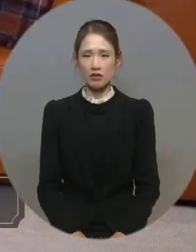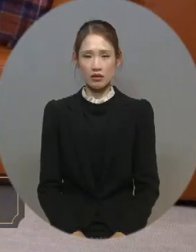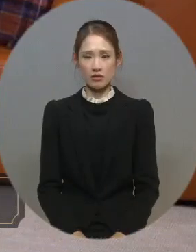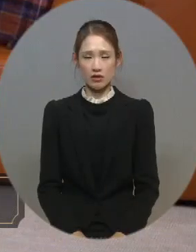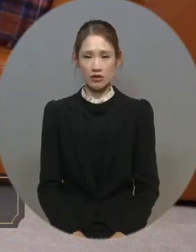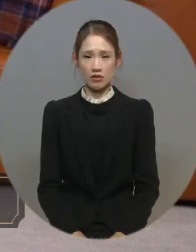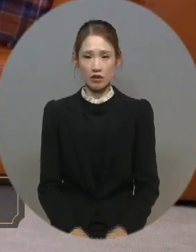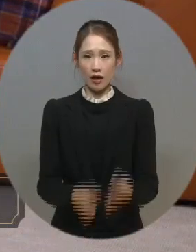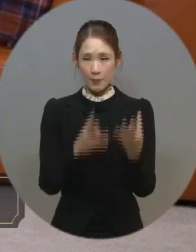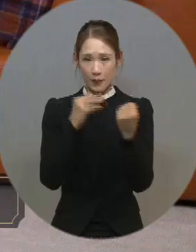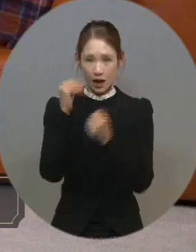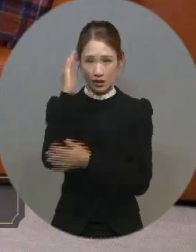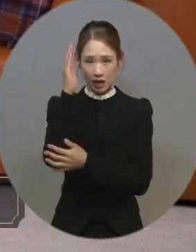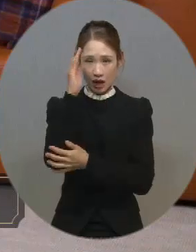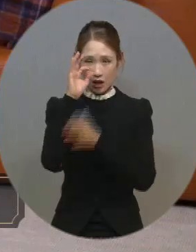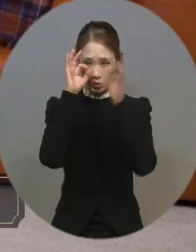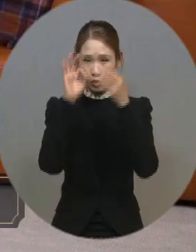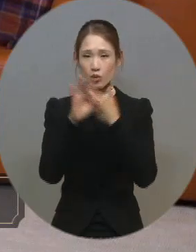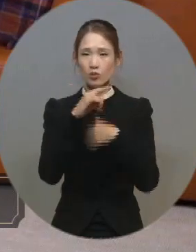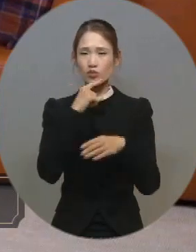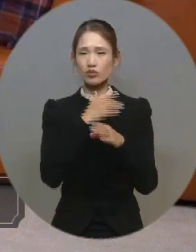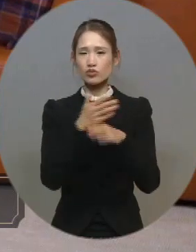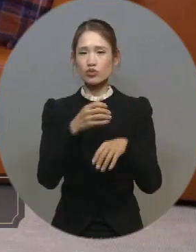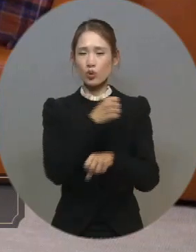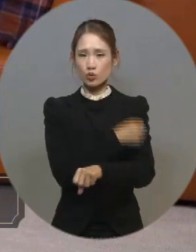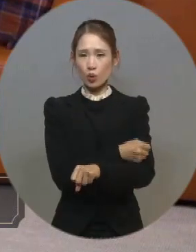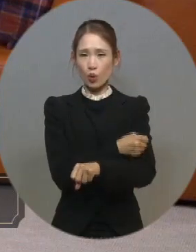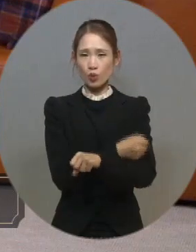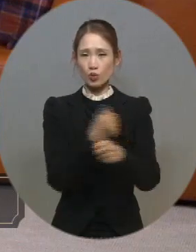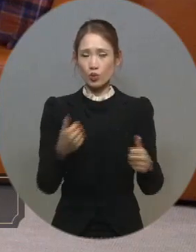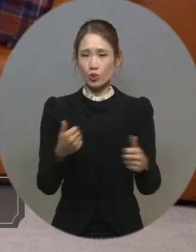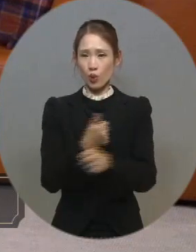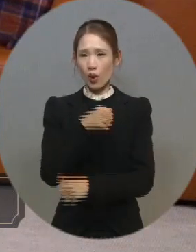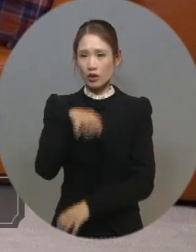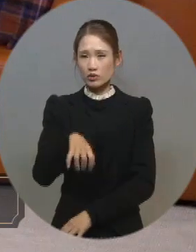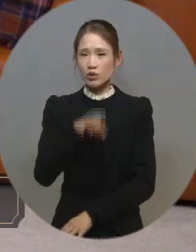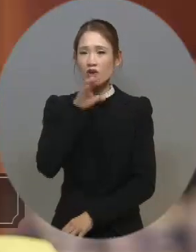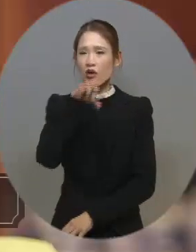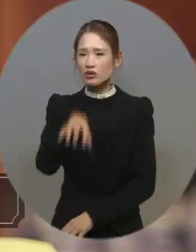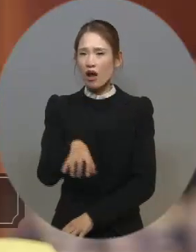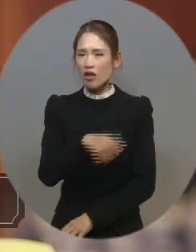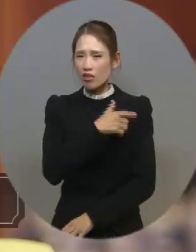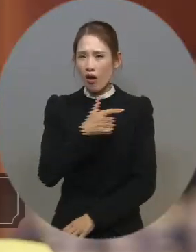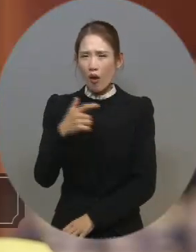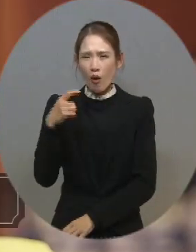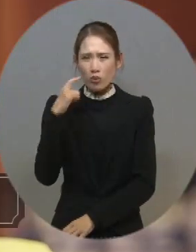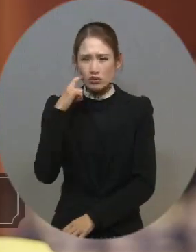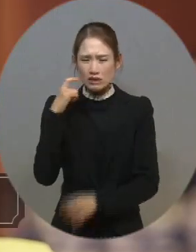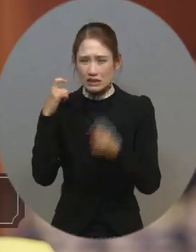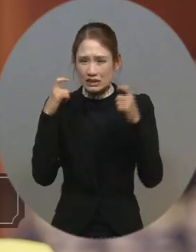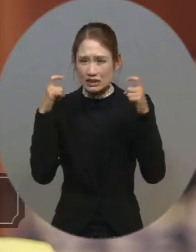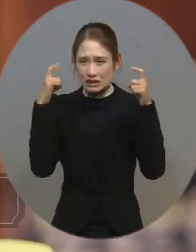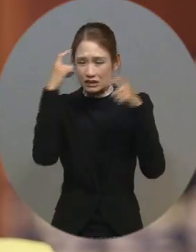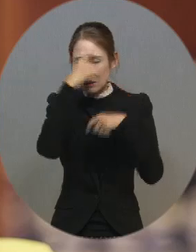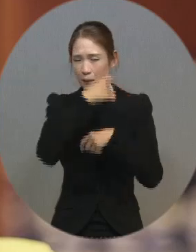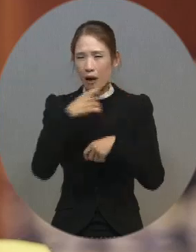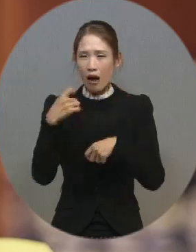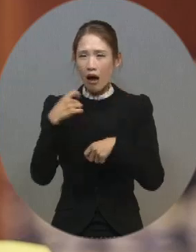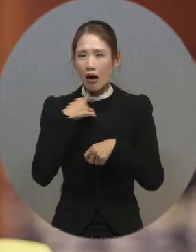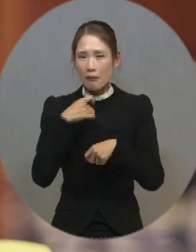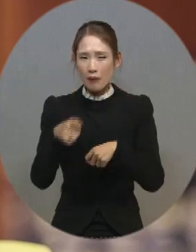많은 고발 다큐멘터리 봤을 때 그 노동교화소 현장이 너무너무 끔찍하고 저희도 이제 말로만 들었던